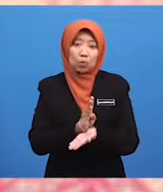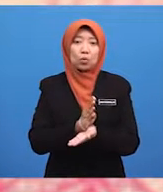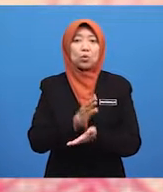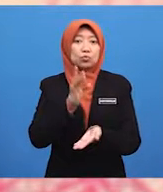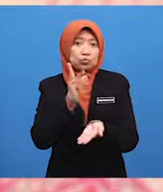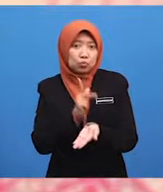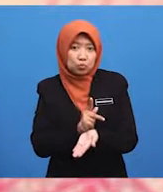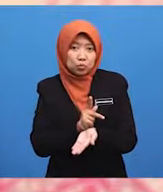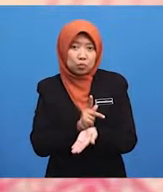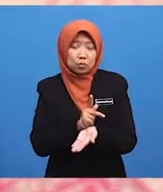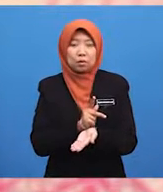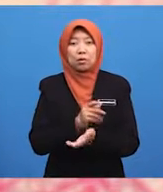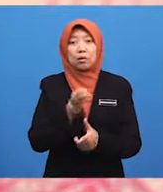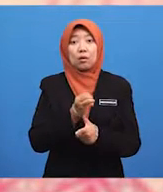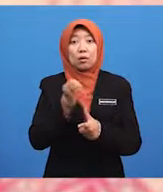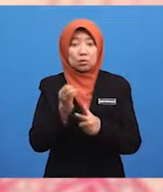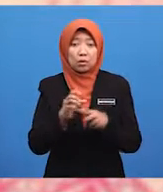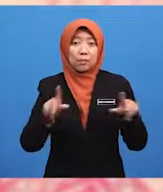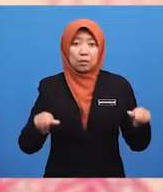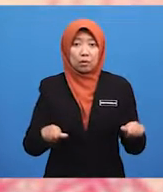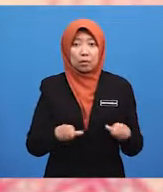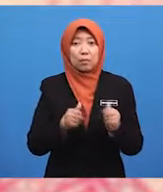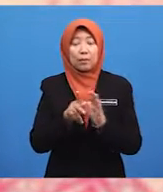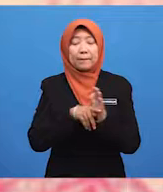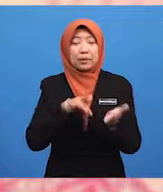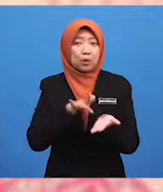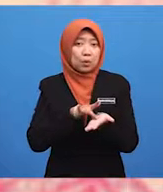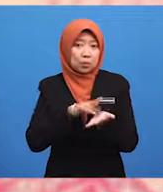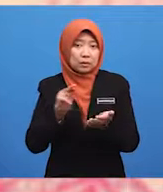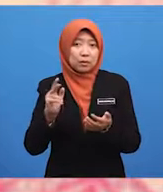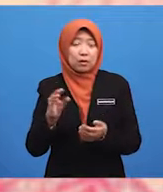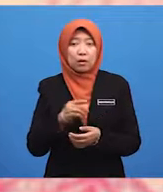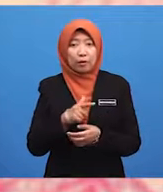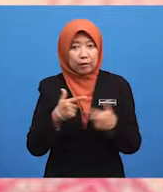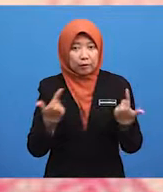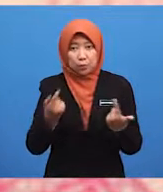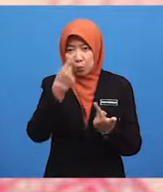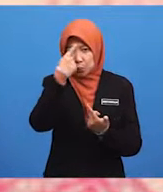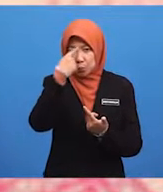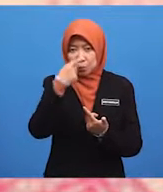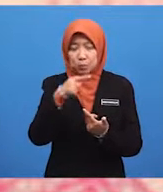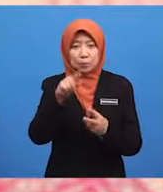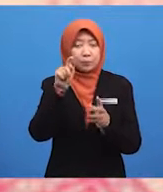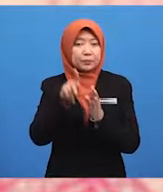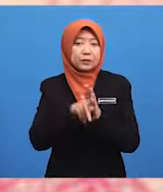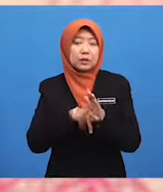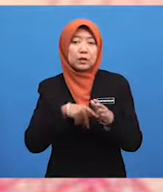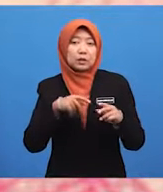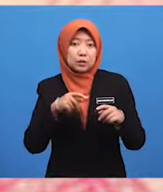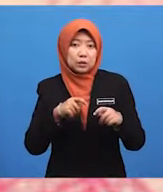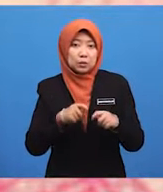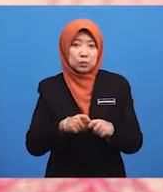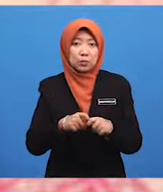dukun atau pengamal perubatan untuk tujuan tertentu. Perbuatan ini dikenali sebagai